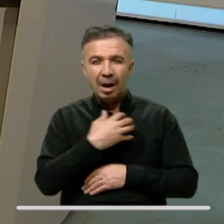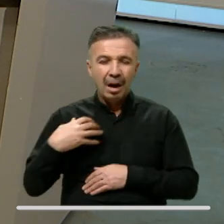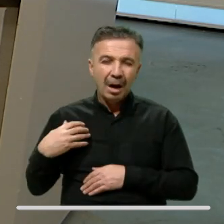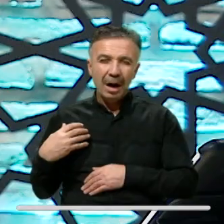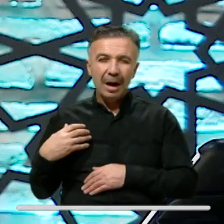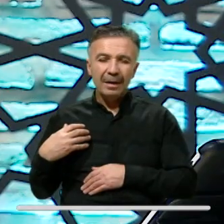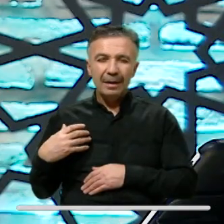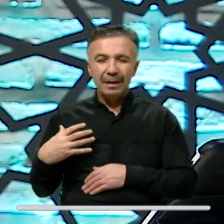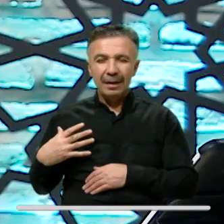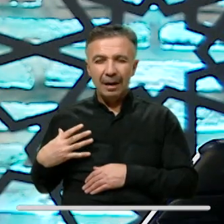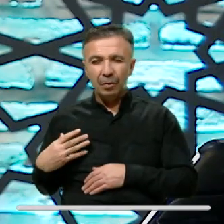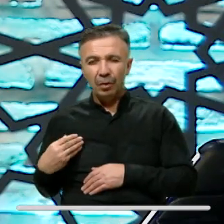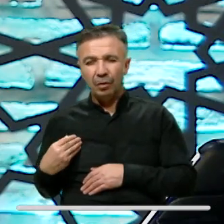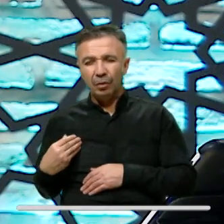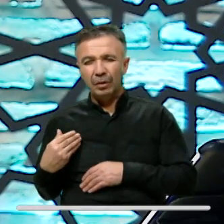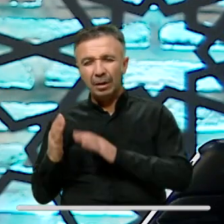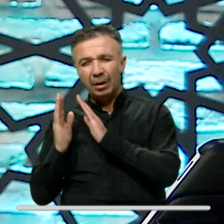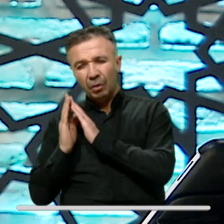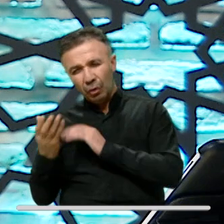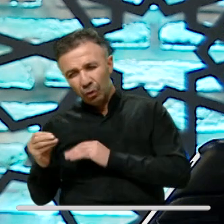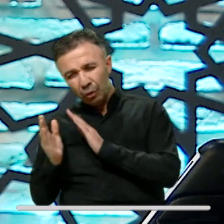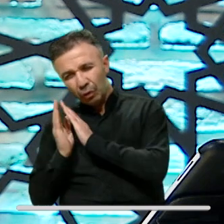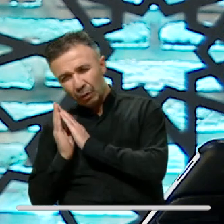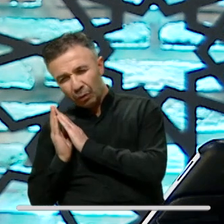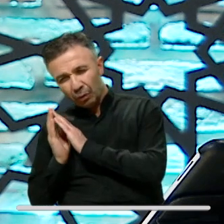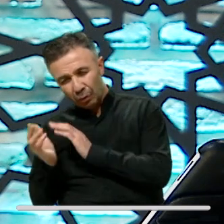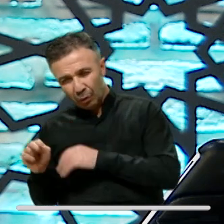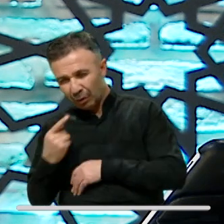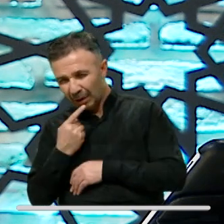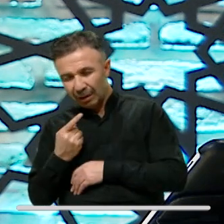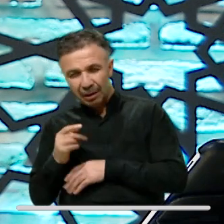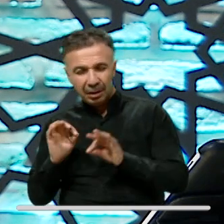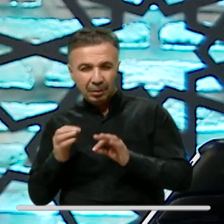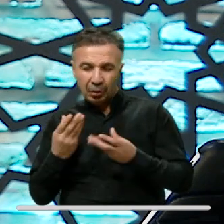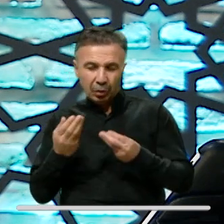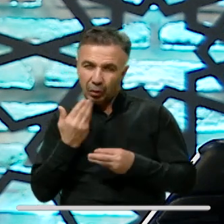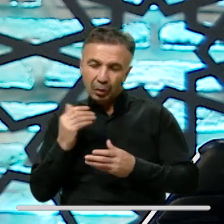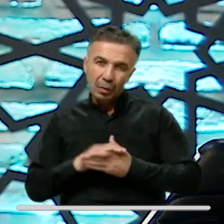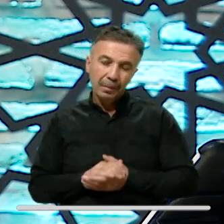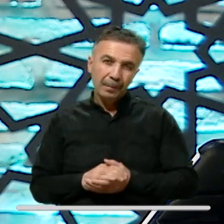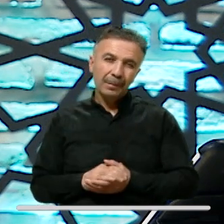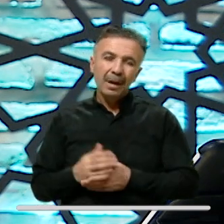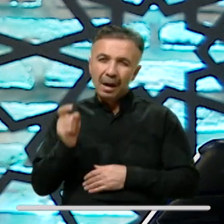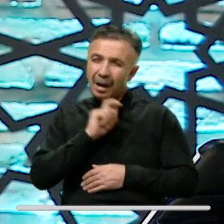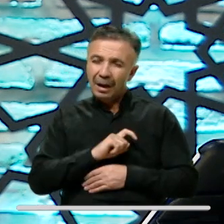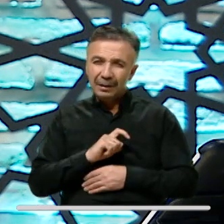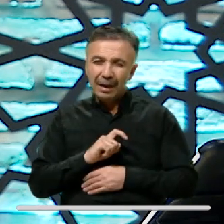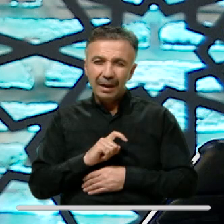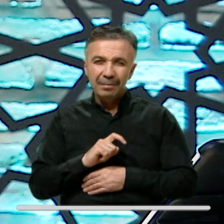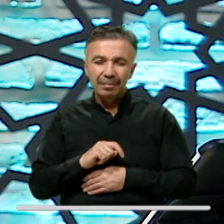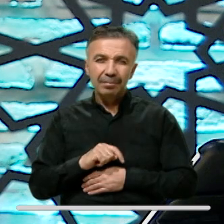göğsünün üzerinde uyudu yakalırdı falan çocuk. Bu haberleri daha fazla duyuyorduk ama şimdilerde hamdolsun azaldı. Hataen bir